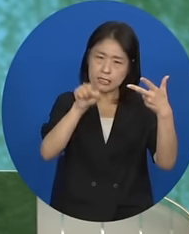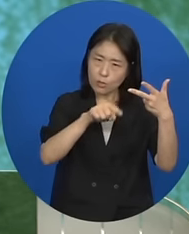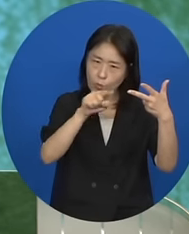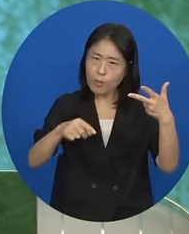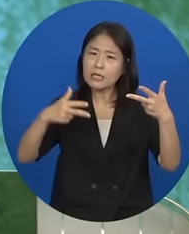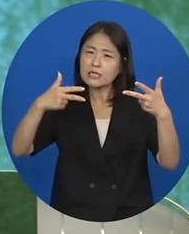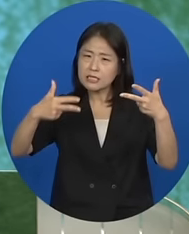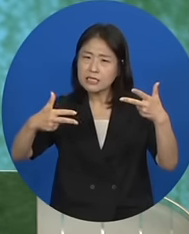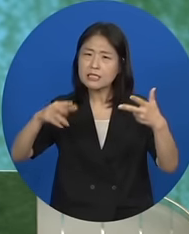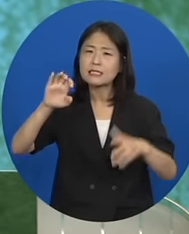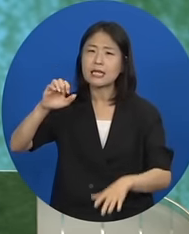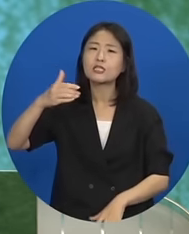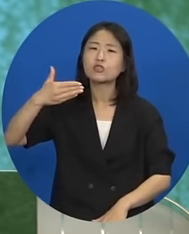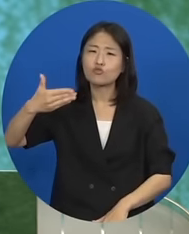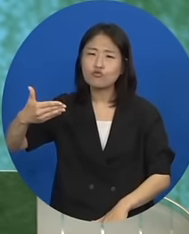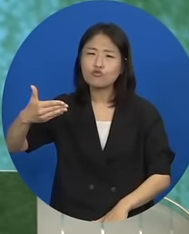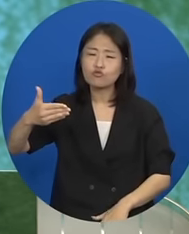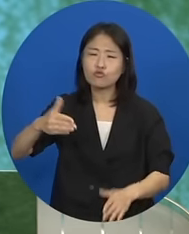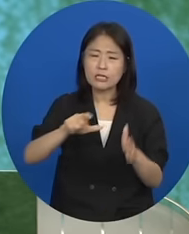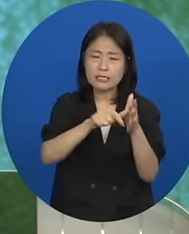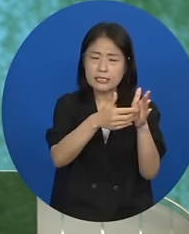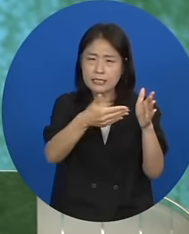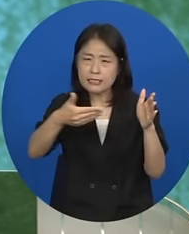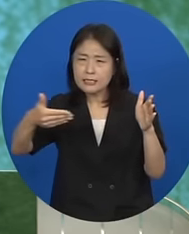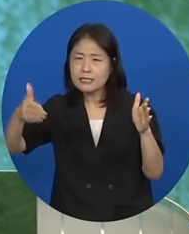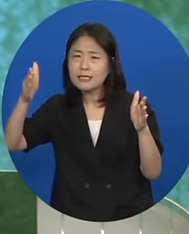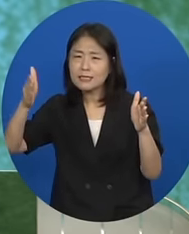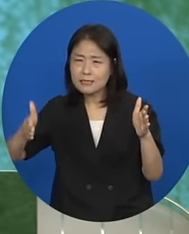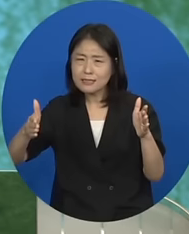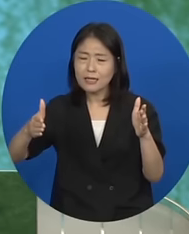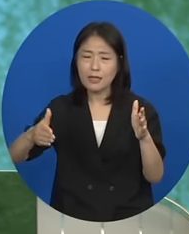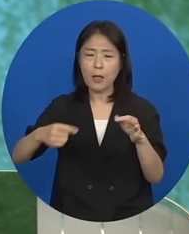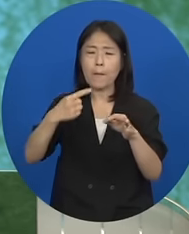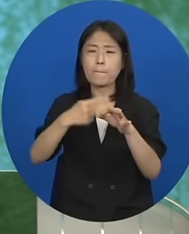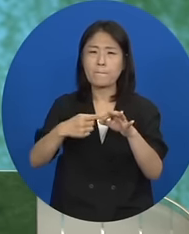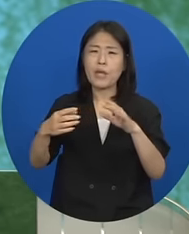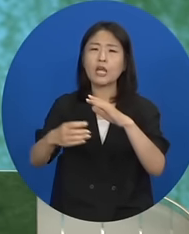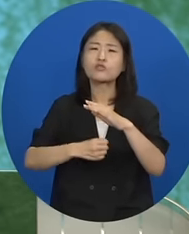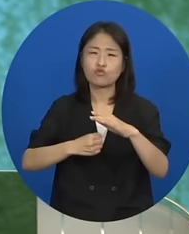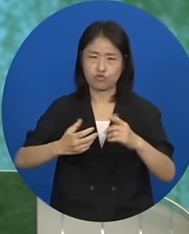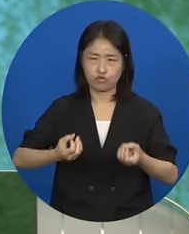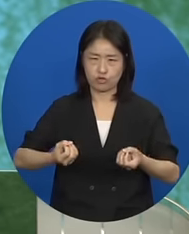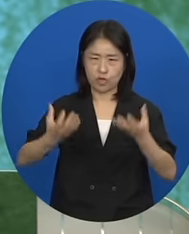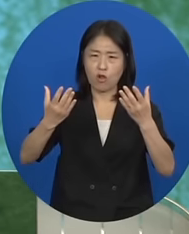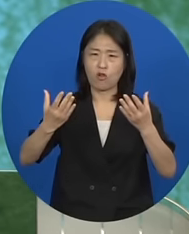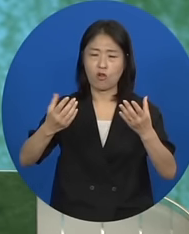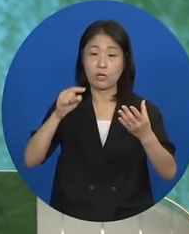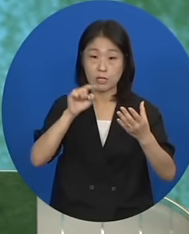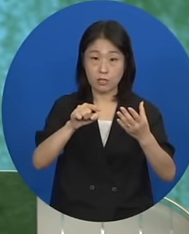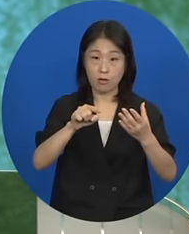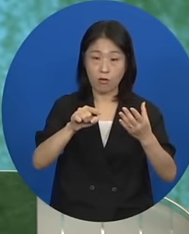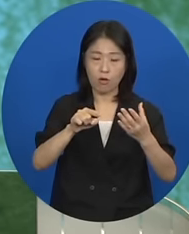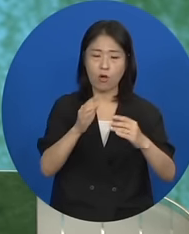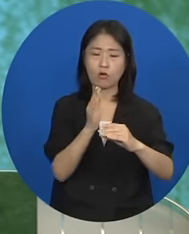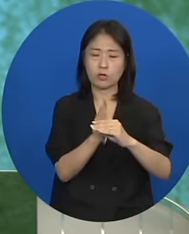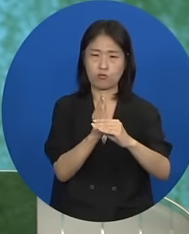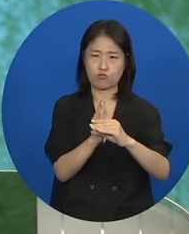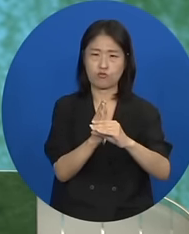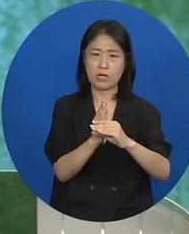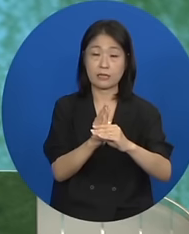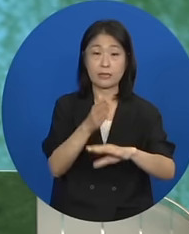바로 7 7절을 지키라고 하면서 맥추절을 명하시는 바로 이것은 중간 감사합니다 과정에